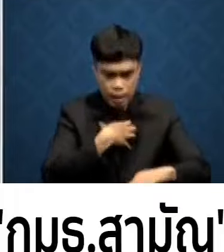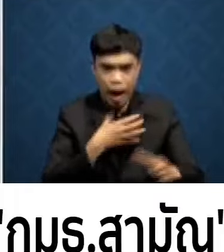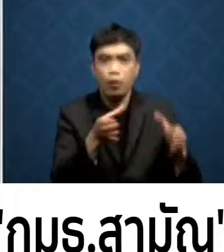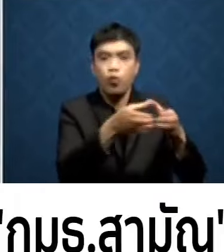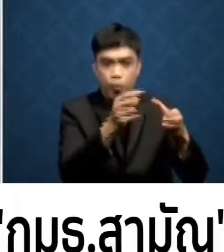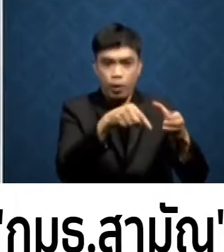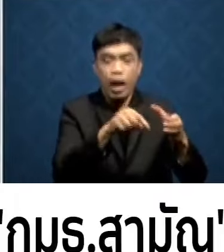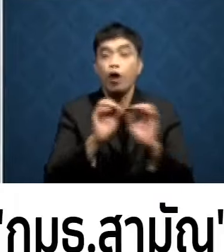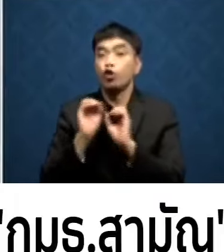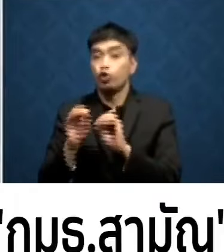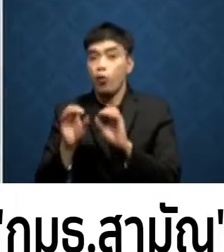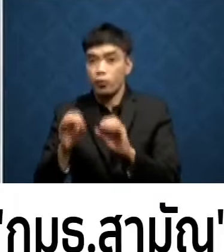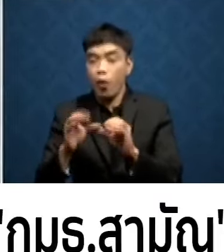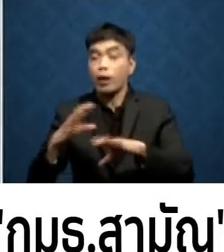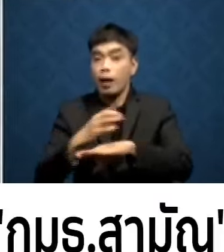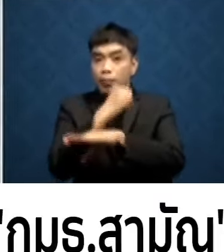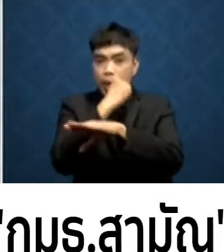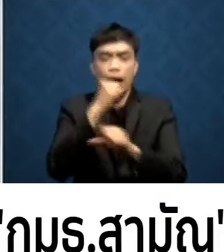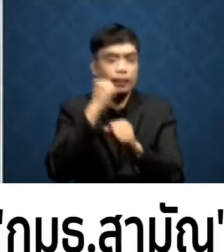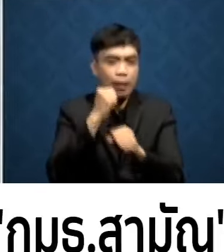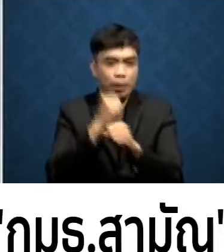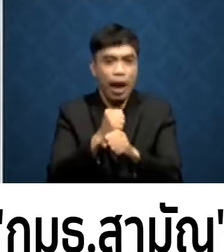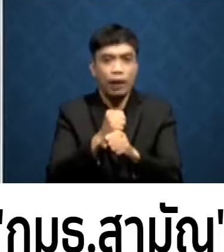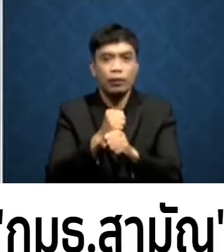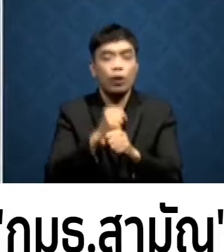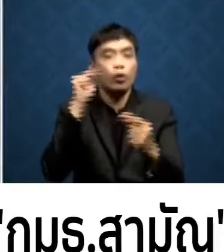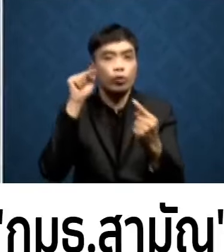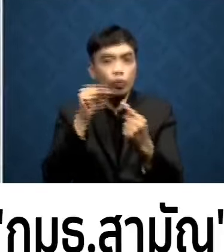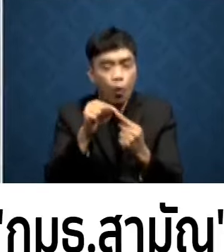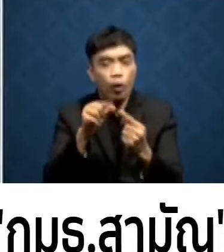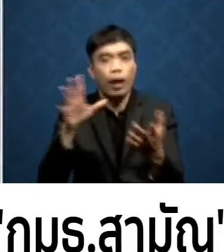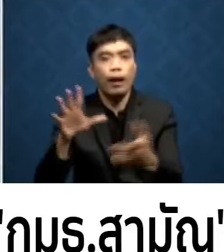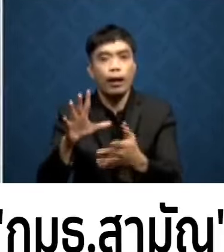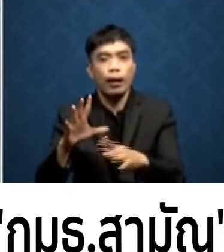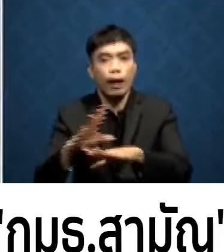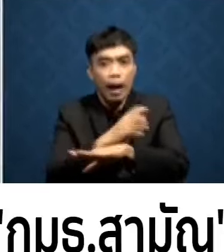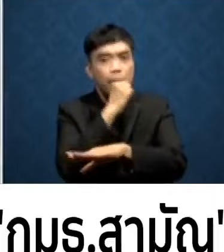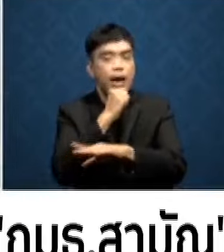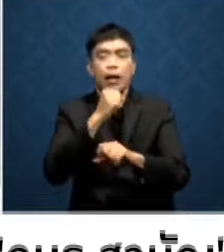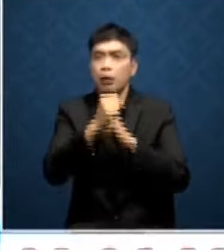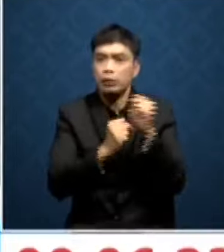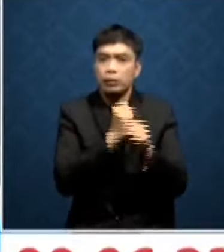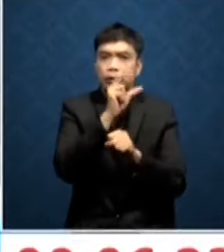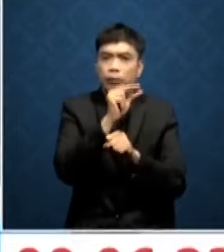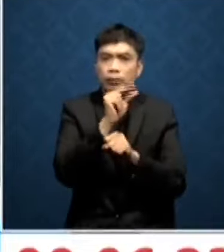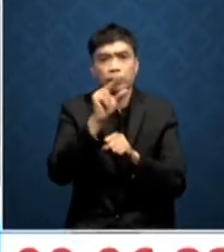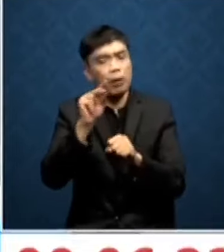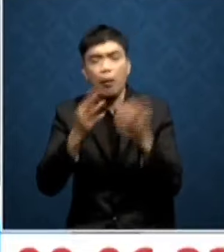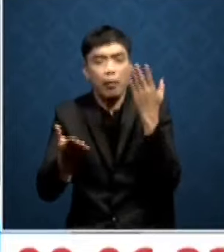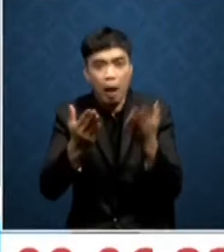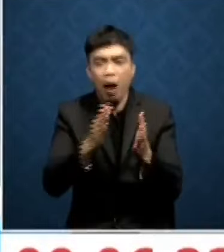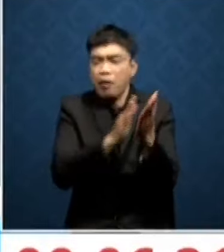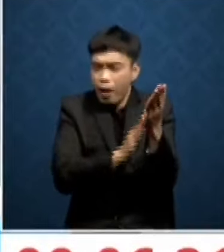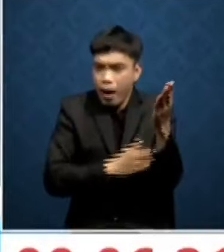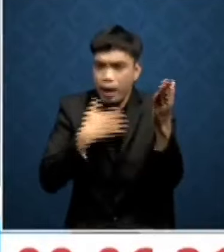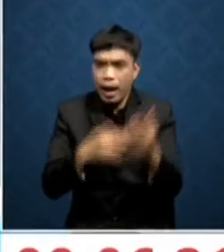สารการเมืองทำงานเกี่ยวกับการเมืองมาอย่างต่อเนื่องนี่ตัดแค่ไฮไลท์บางช่วงบางตอนแต่ก็ถือว่าเดือดนะคะคุณกวางจริง